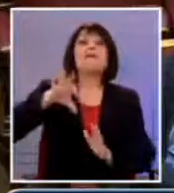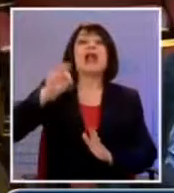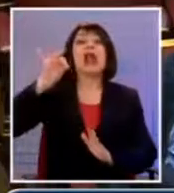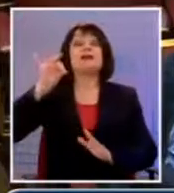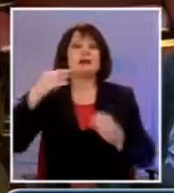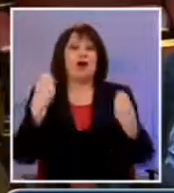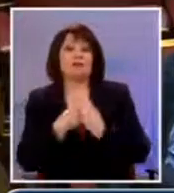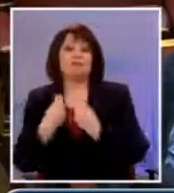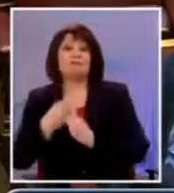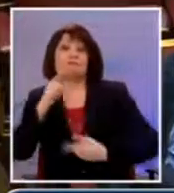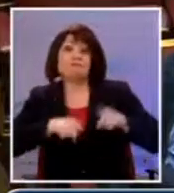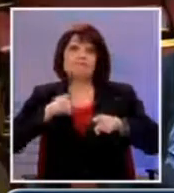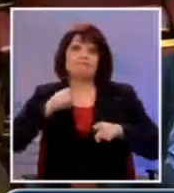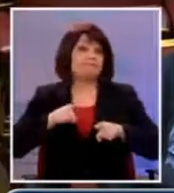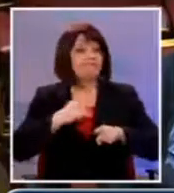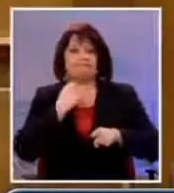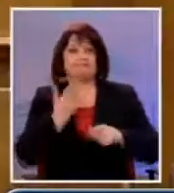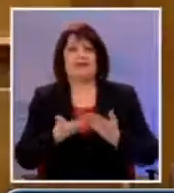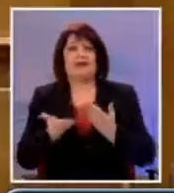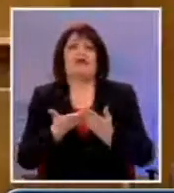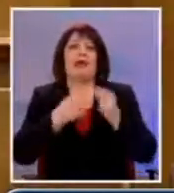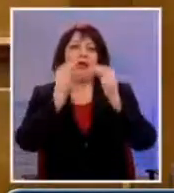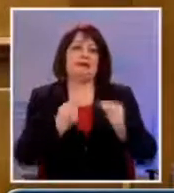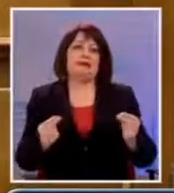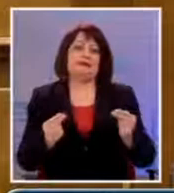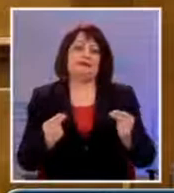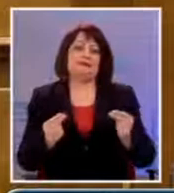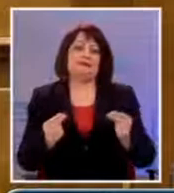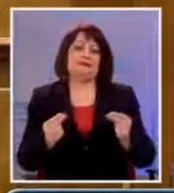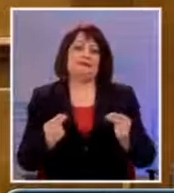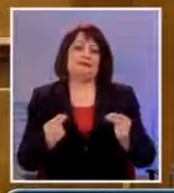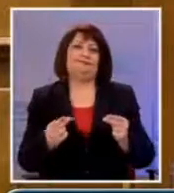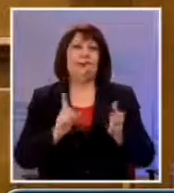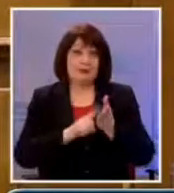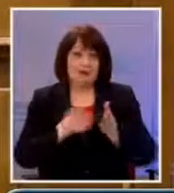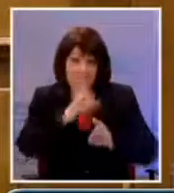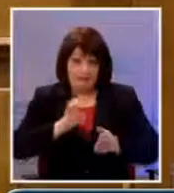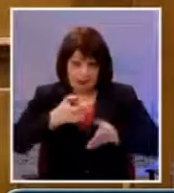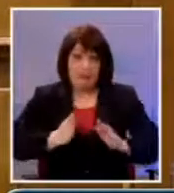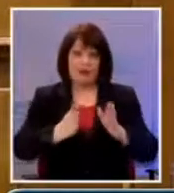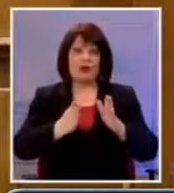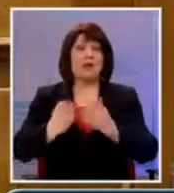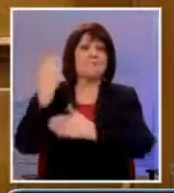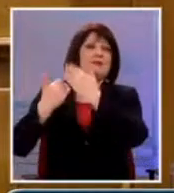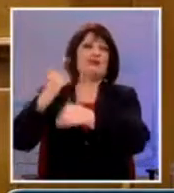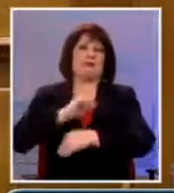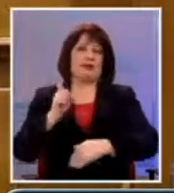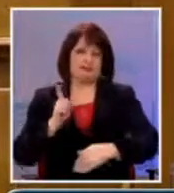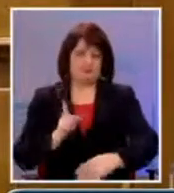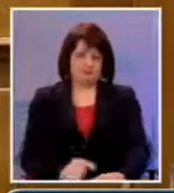πράγματα για να αντιμετωπιστούν σε μια λύση που πρέπει να πηγαίνει την Ευρώπη μπροστά και όχι να την πηγαίνει